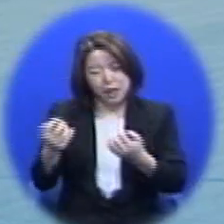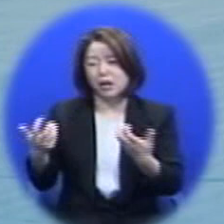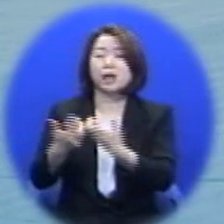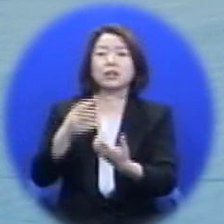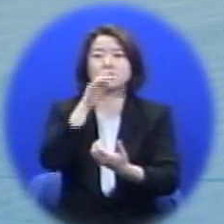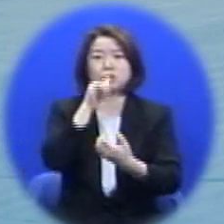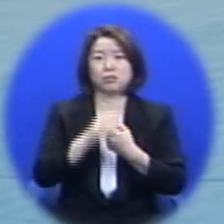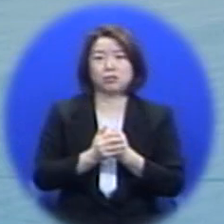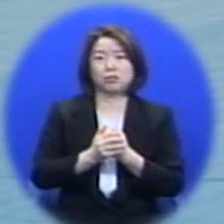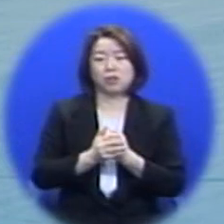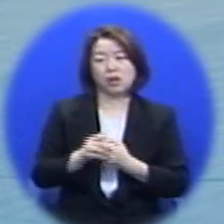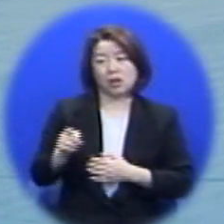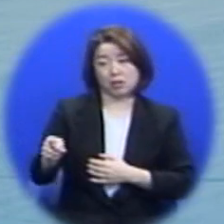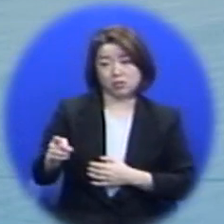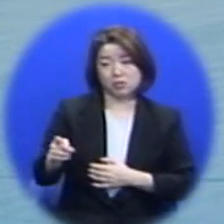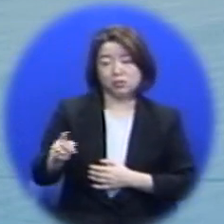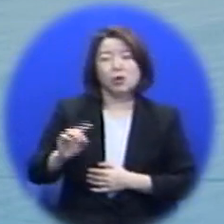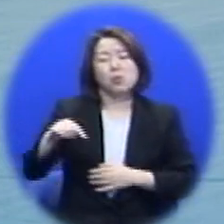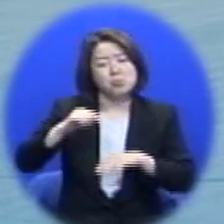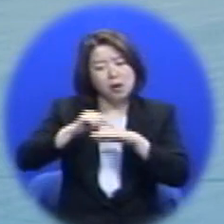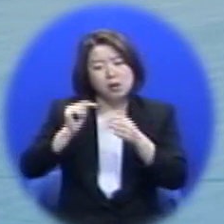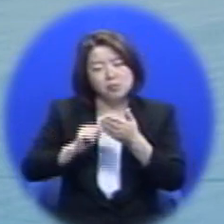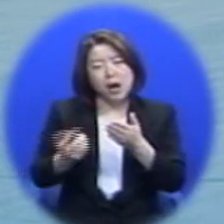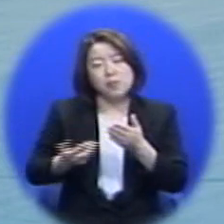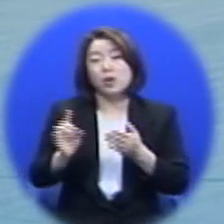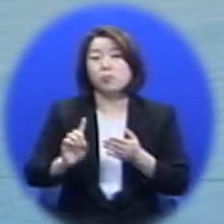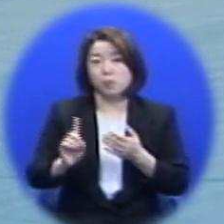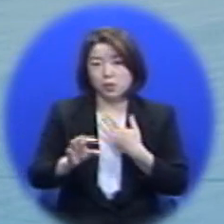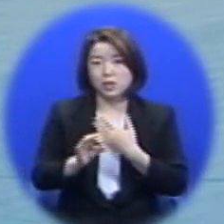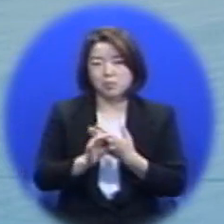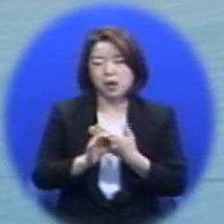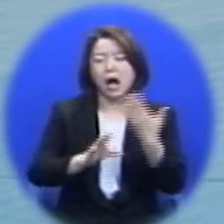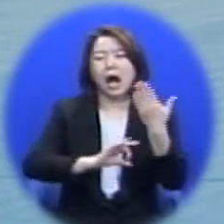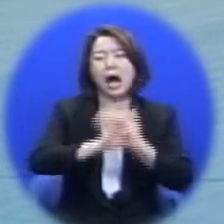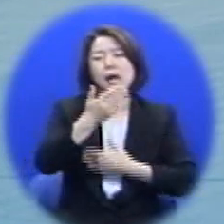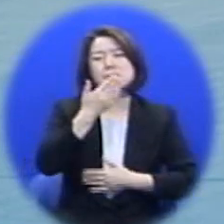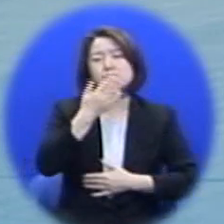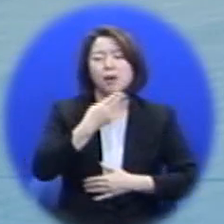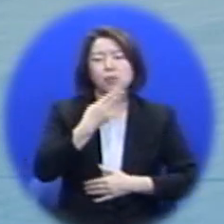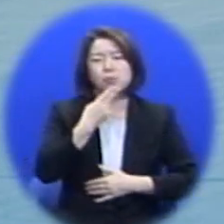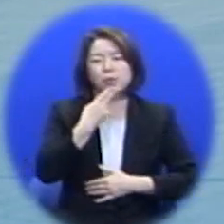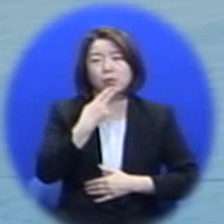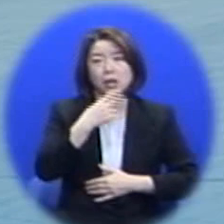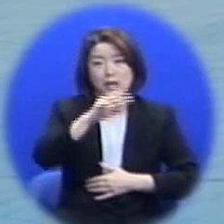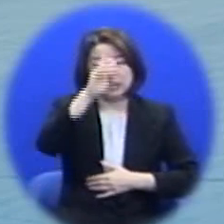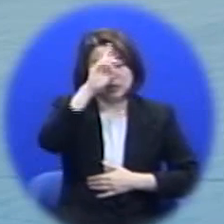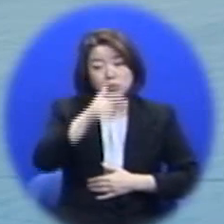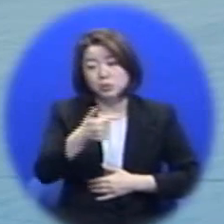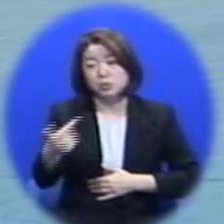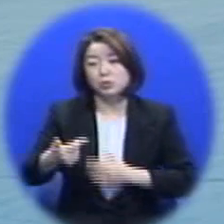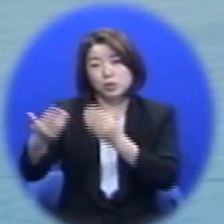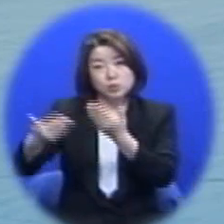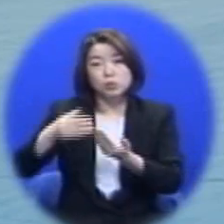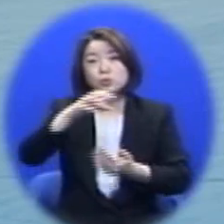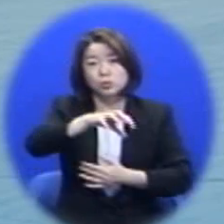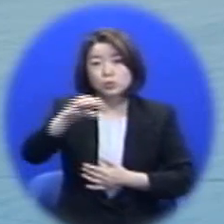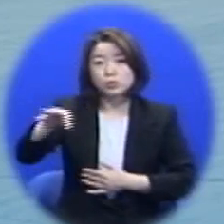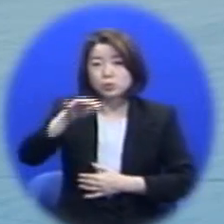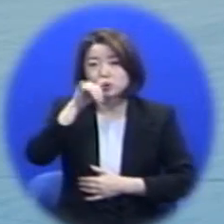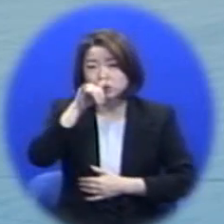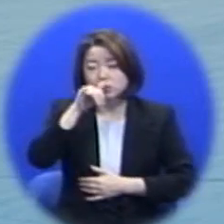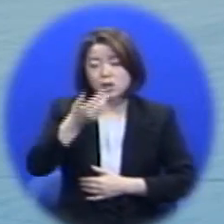그분들이 가지고 있는 애로사항이 아침 식사를 할 수가 없다는 거예요. 점심 저녁은 주는 데가 있는데 아침 주는 데가